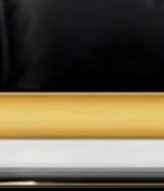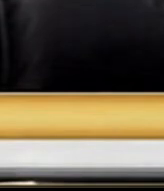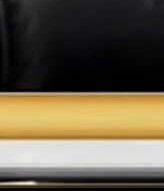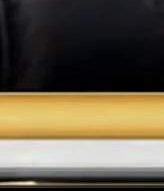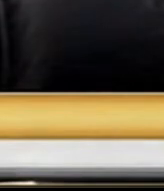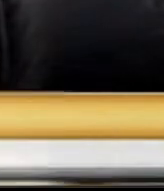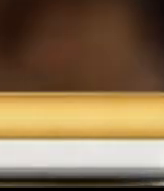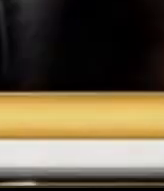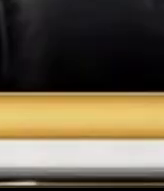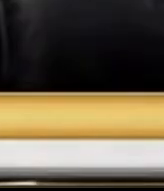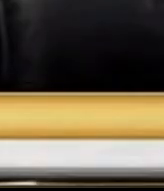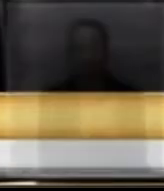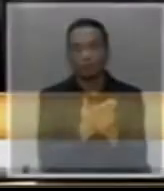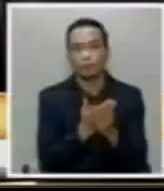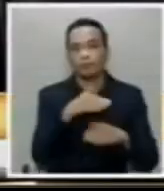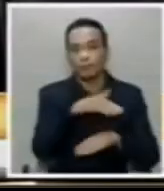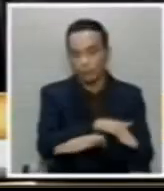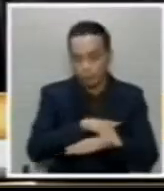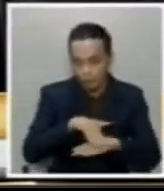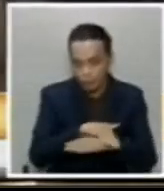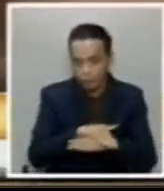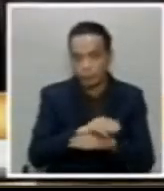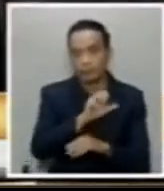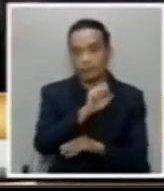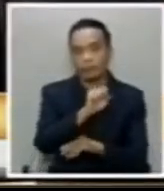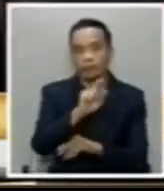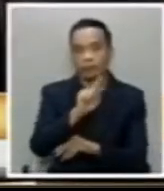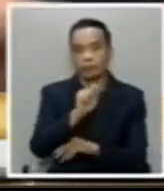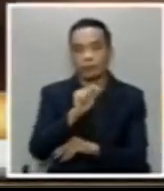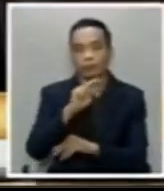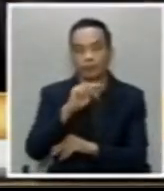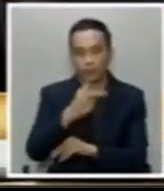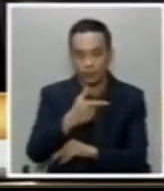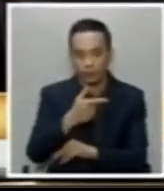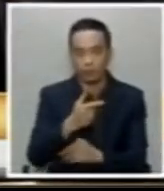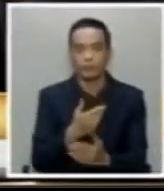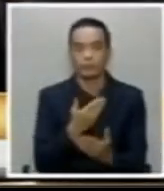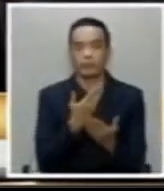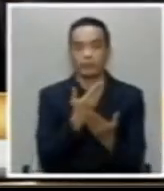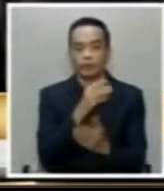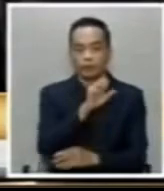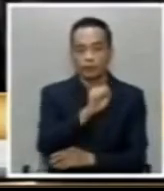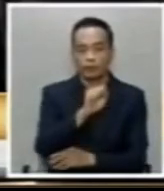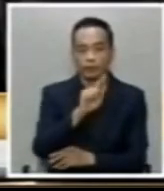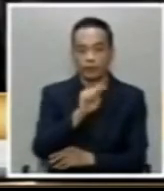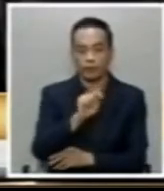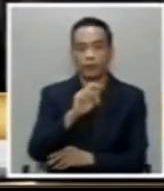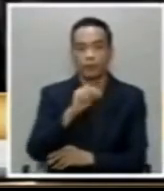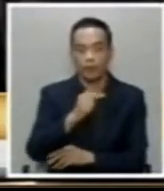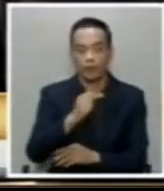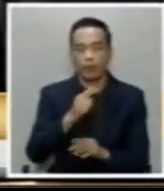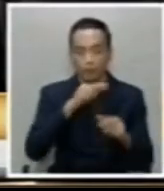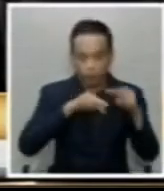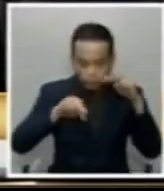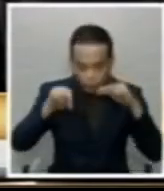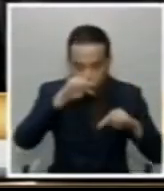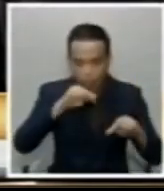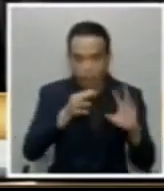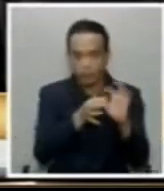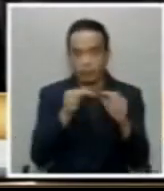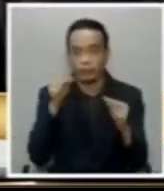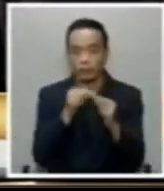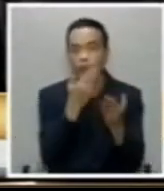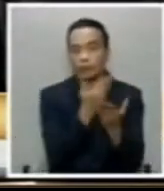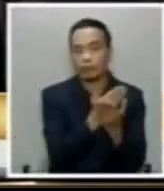าผู้สอบบัญชีของท่านเนี่ยคือสตง.สตง.เนี่ยเก่งในเรื่องของการสอบบัญชีรัฐบ